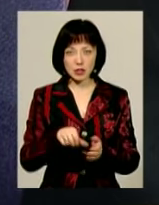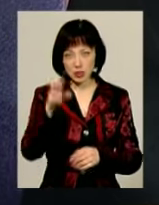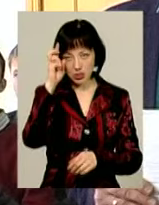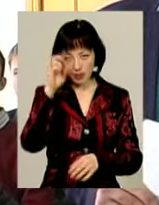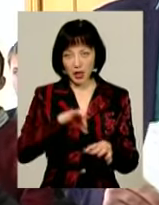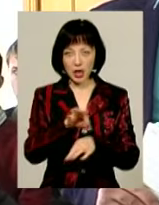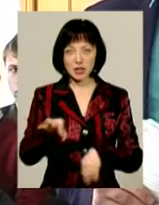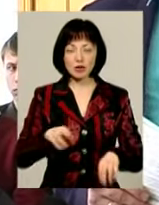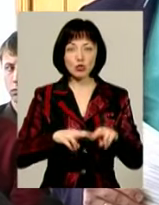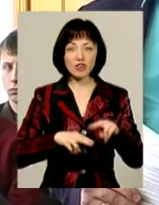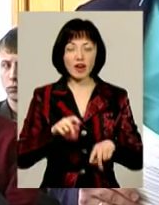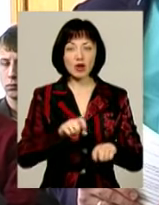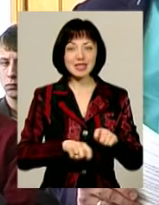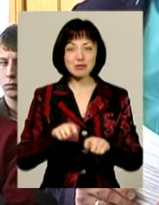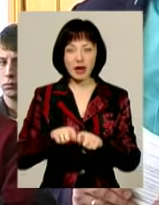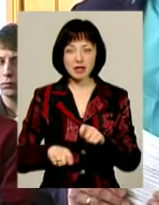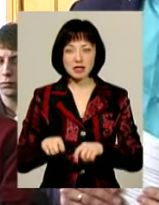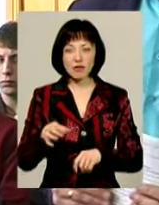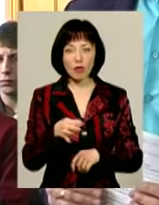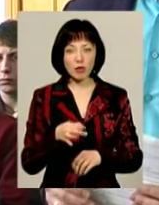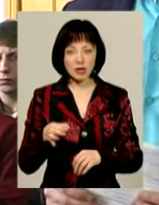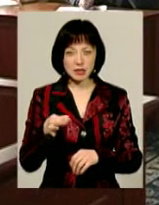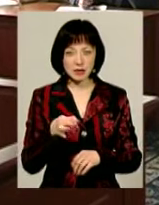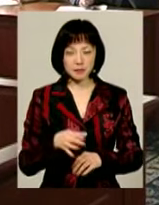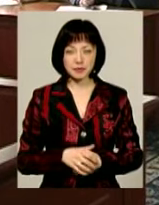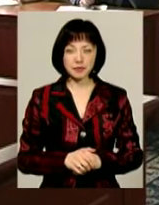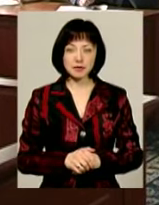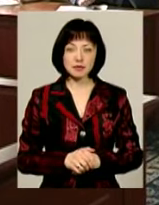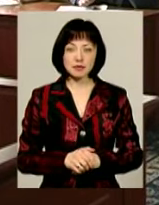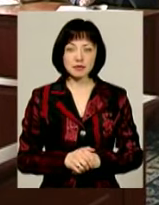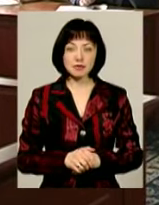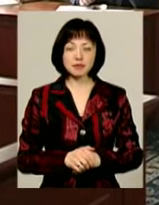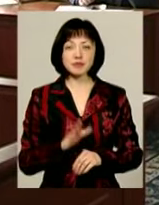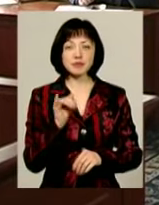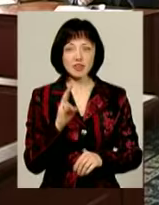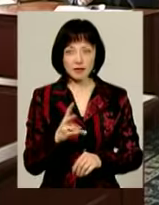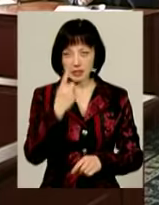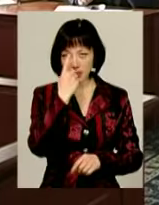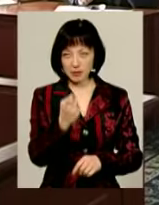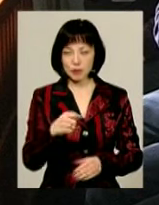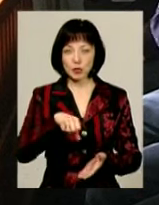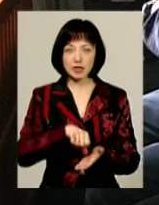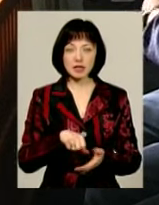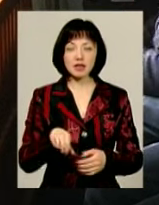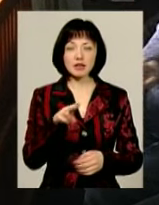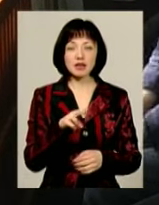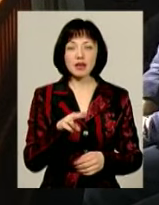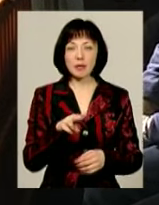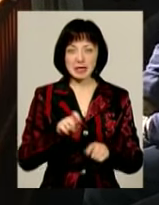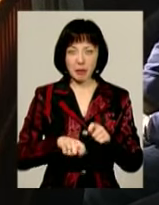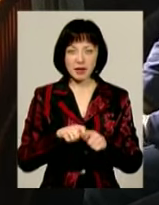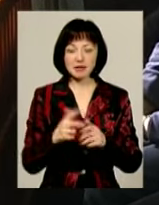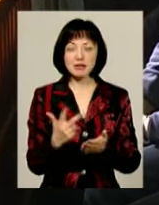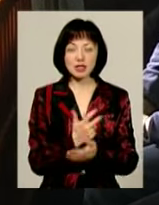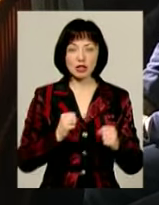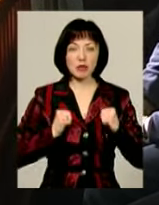Державної архітектурно-будівельної інспекції України в області Олександр Думарецький. Він заявив, що представники ДАБІ тричі намагалися